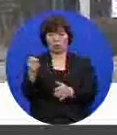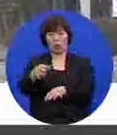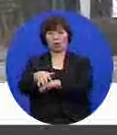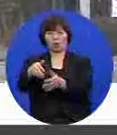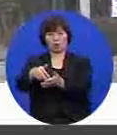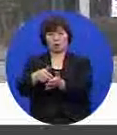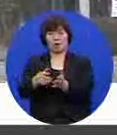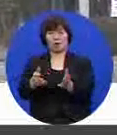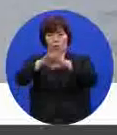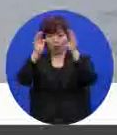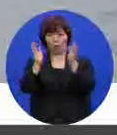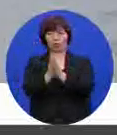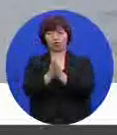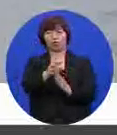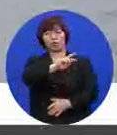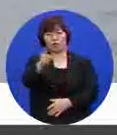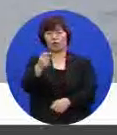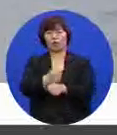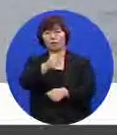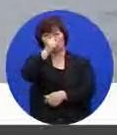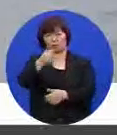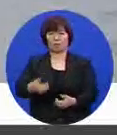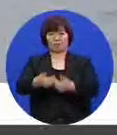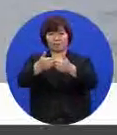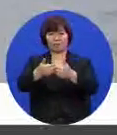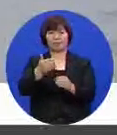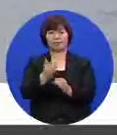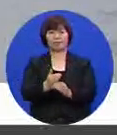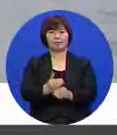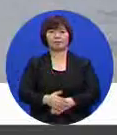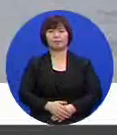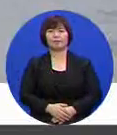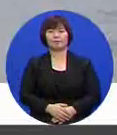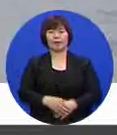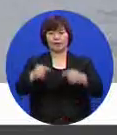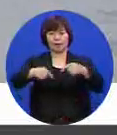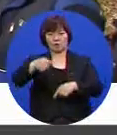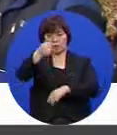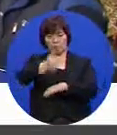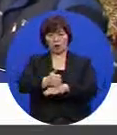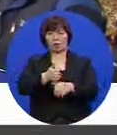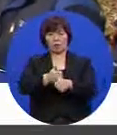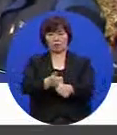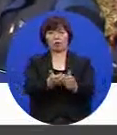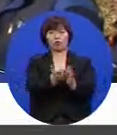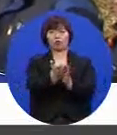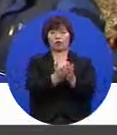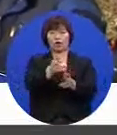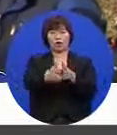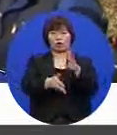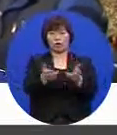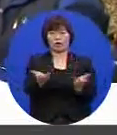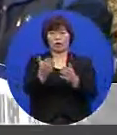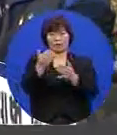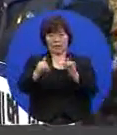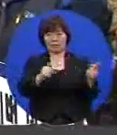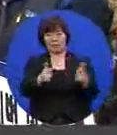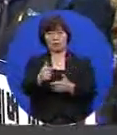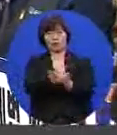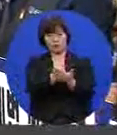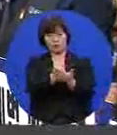노조는 근로자 전원을 전환 배치해야 한다며 맞섰습니다. 협상 결과에 따라 군산공장 남은 근로자의